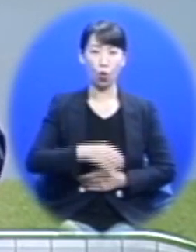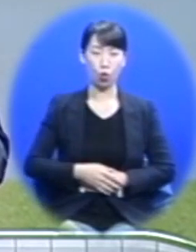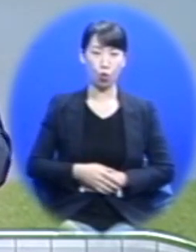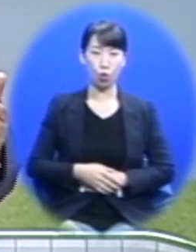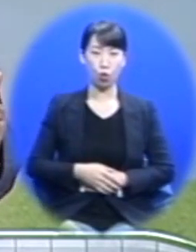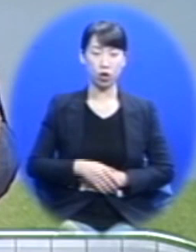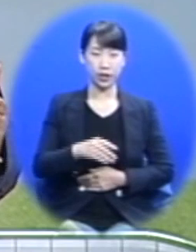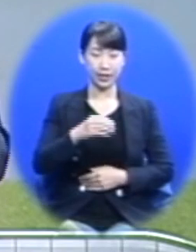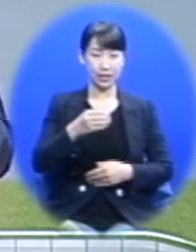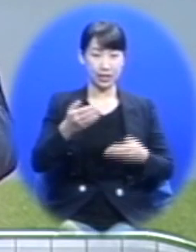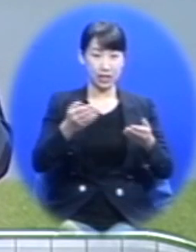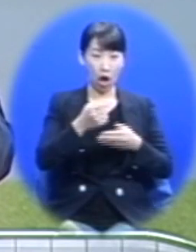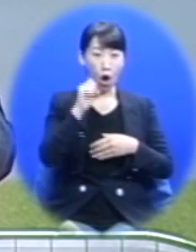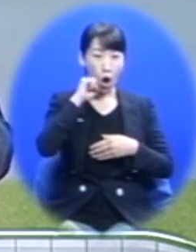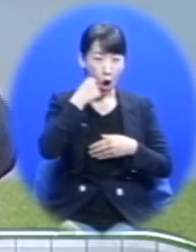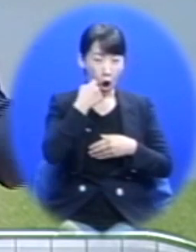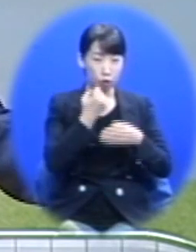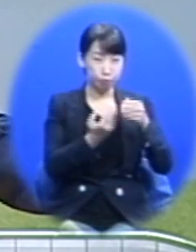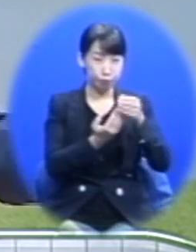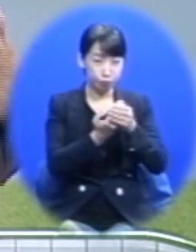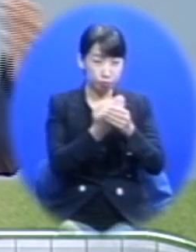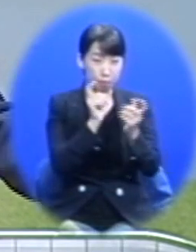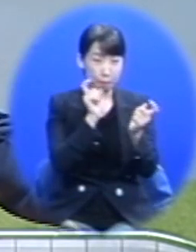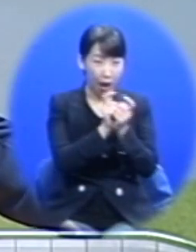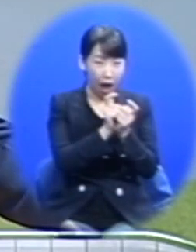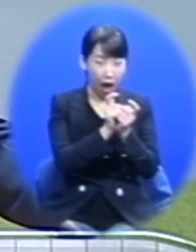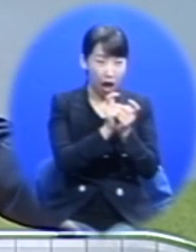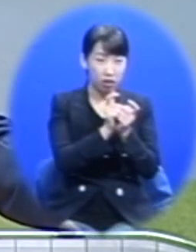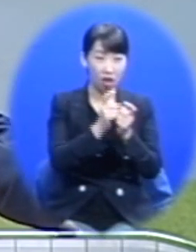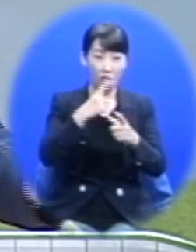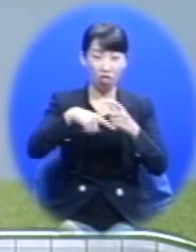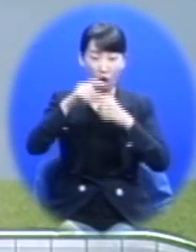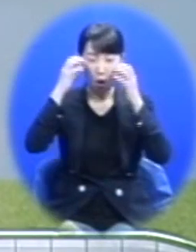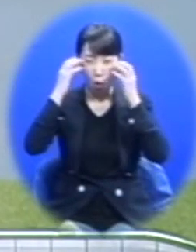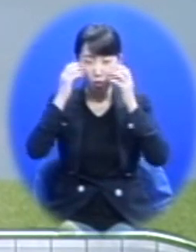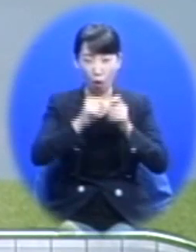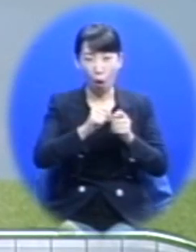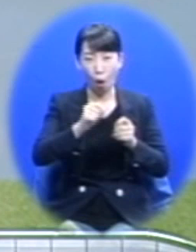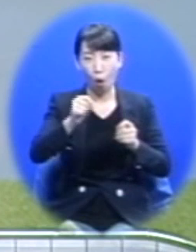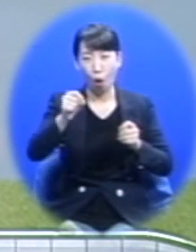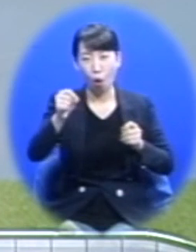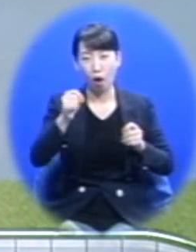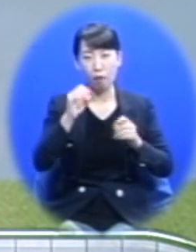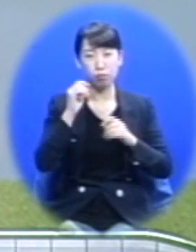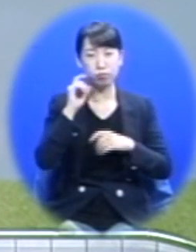일로 인한 어려움을 아주 고통스럽게 오랜 기간 동안 겪으시는 분들을 또